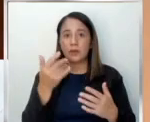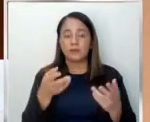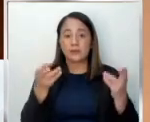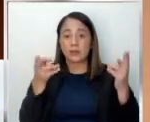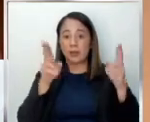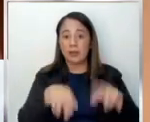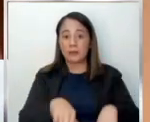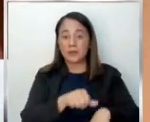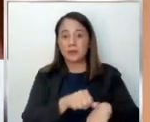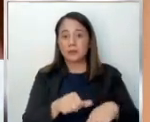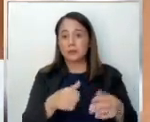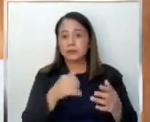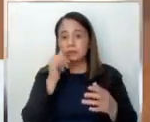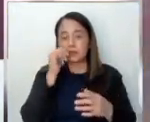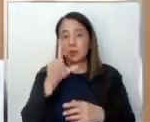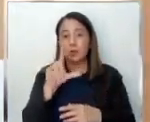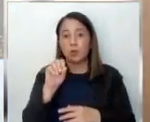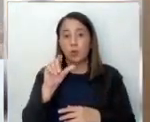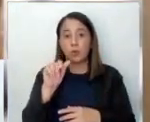ng Lolong recently.